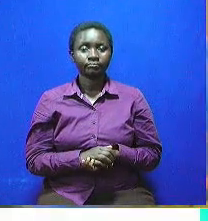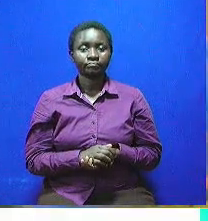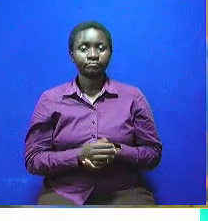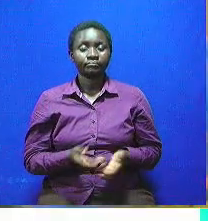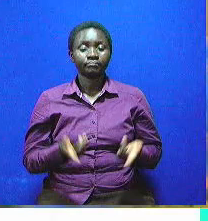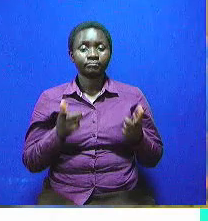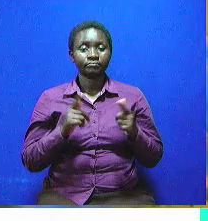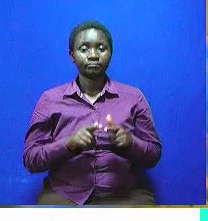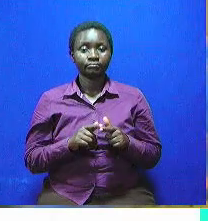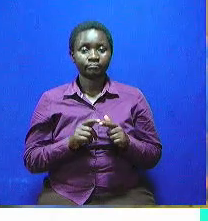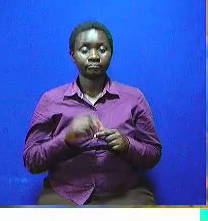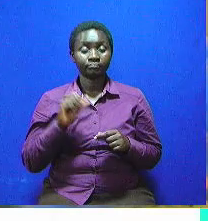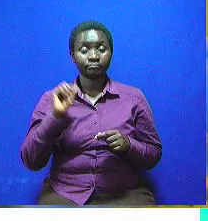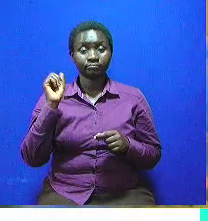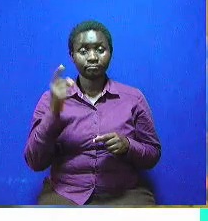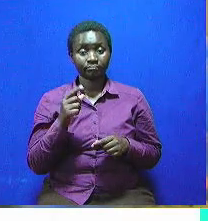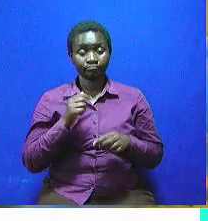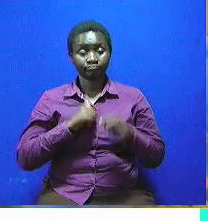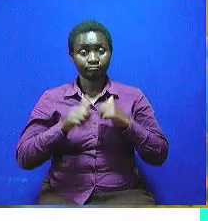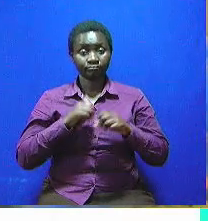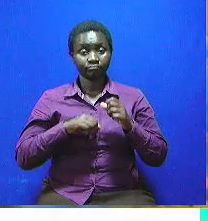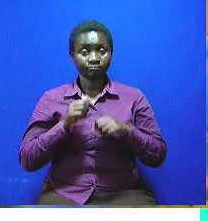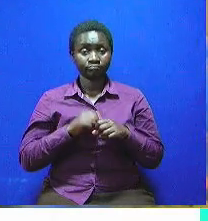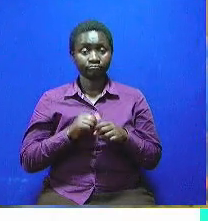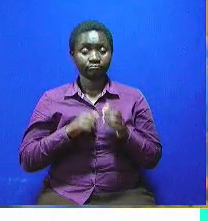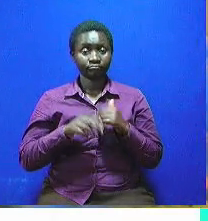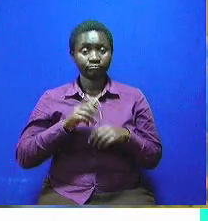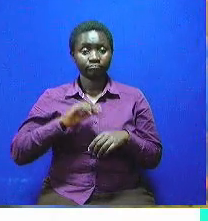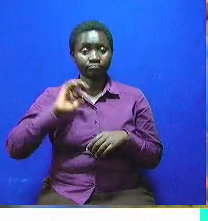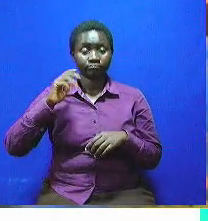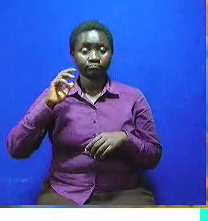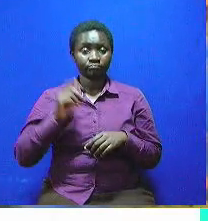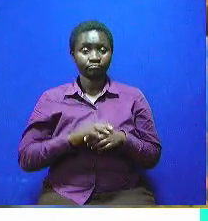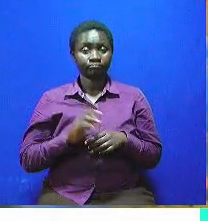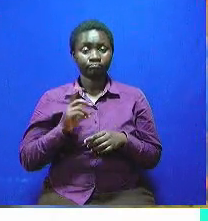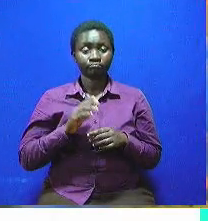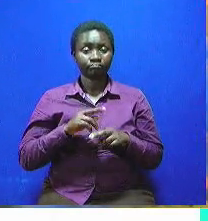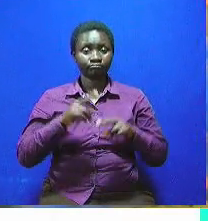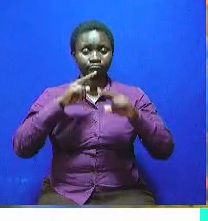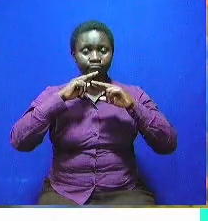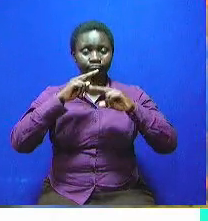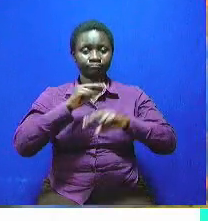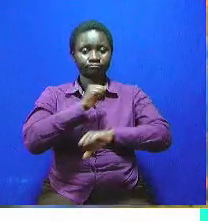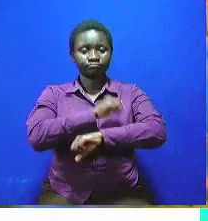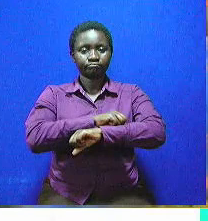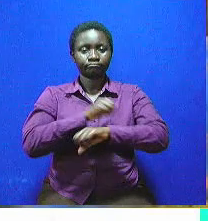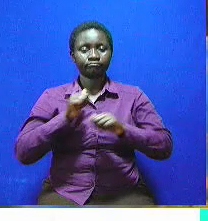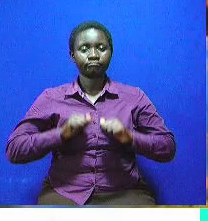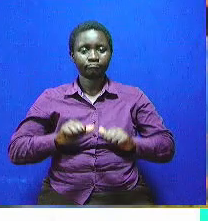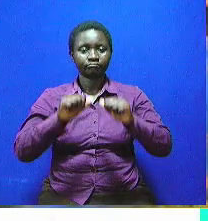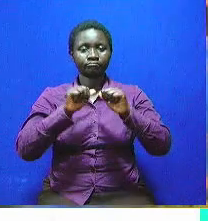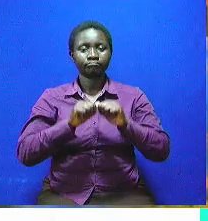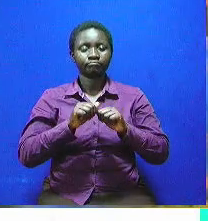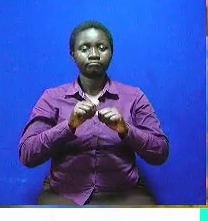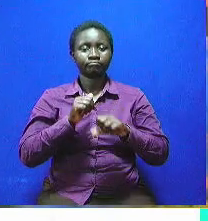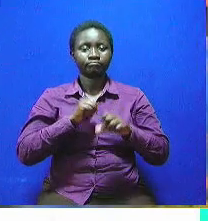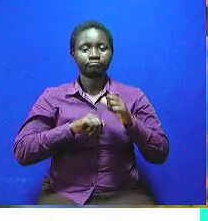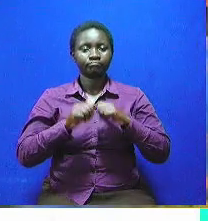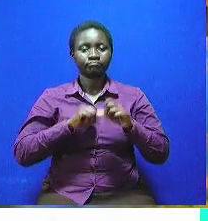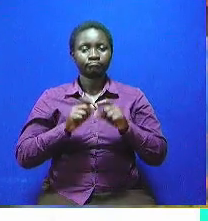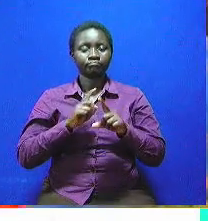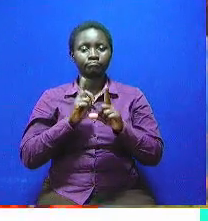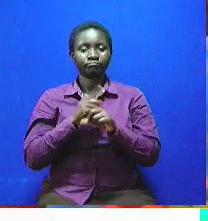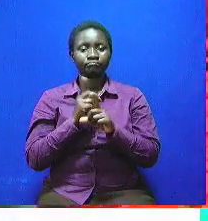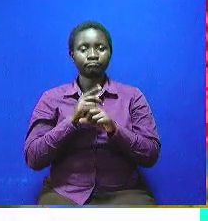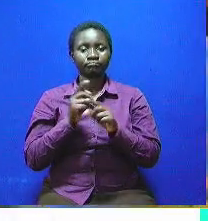verili tukuli tanga ni ria chiko soli chia e county ya Kisii ya sechi secondary asa chiko soli chinga chanya rile koba chiko soli gulero asa chitimu au